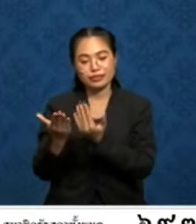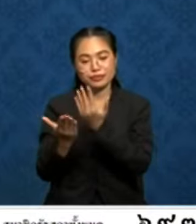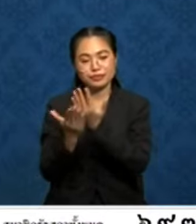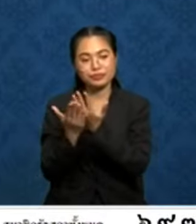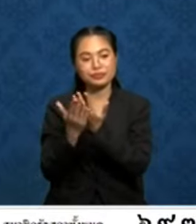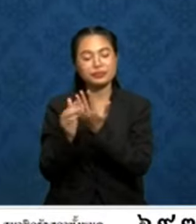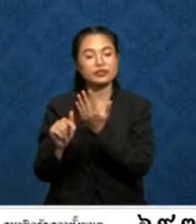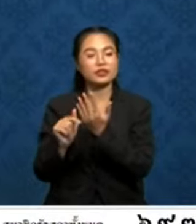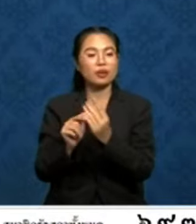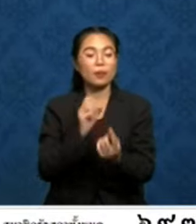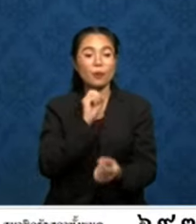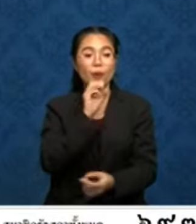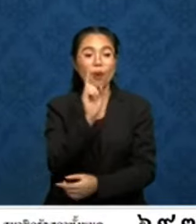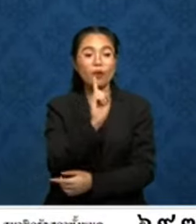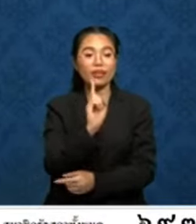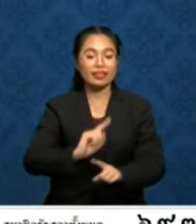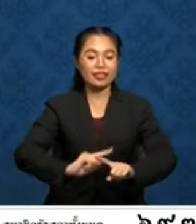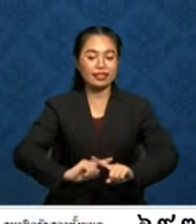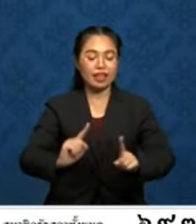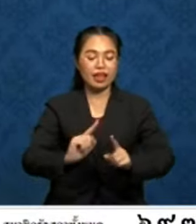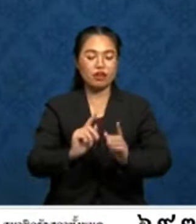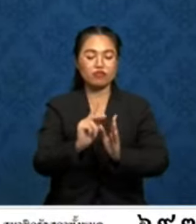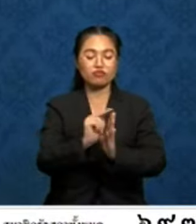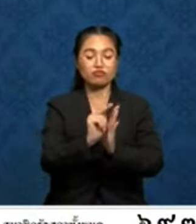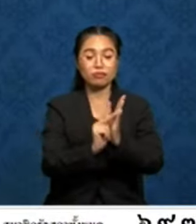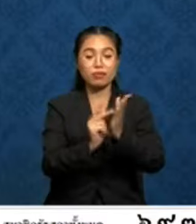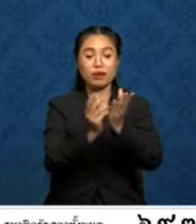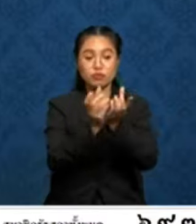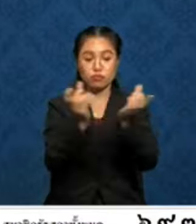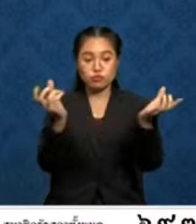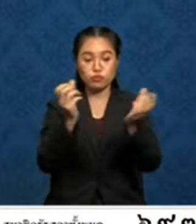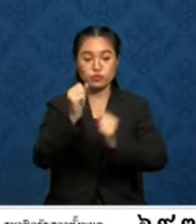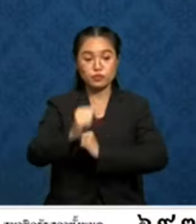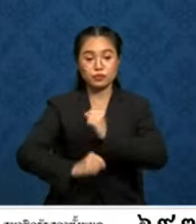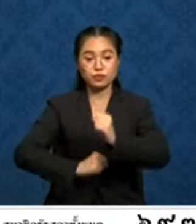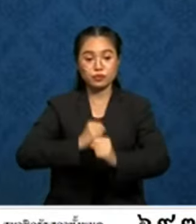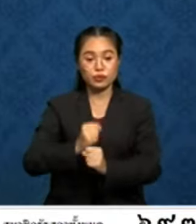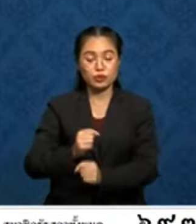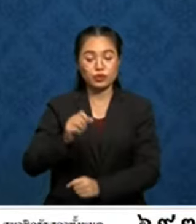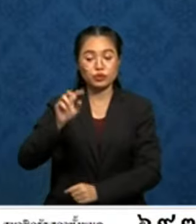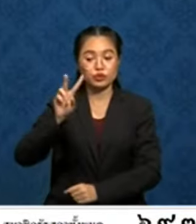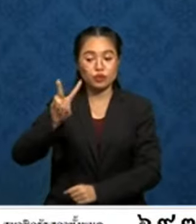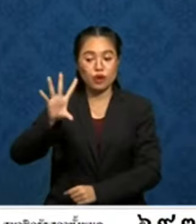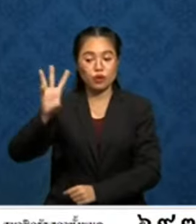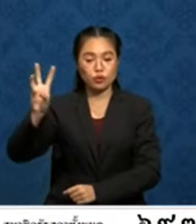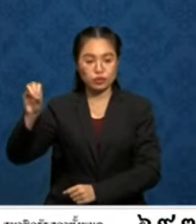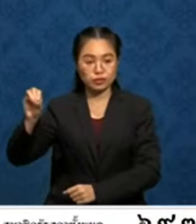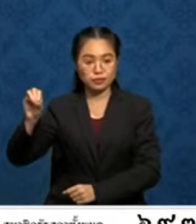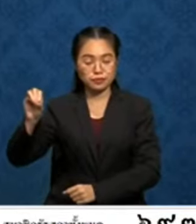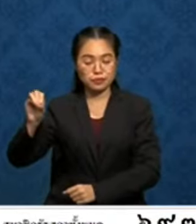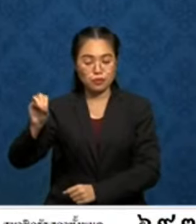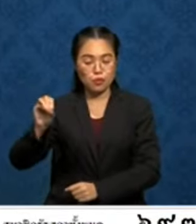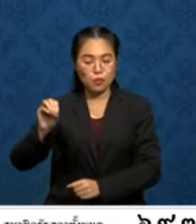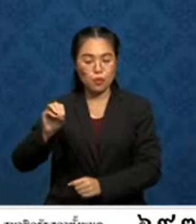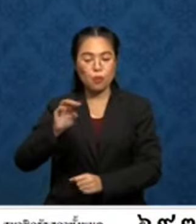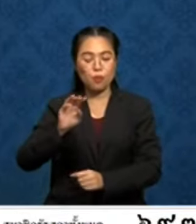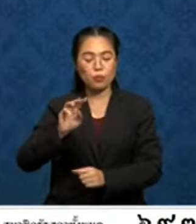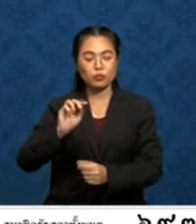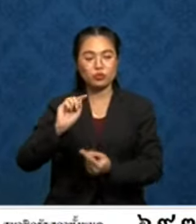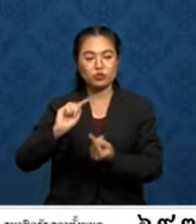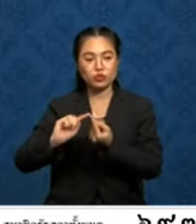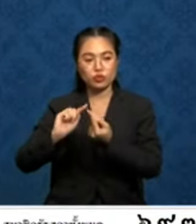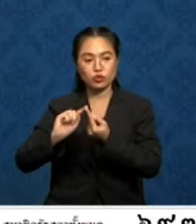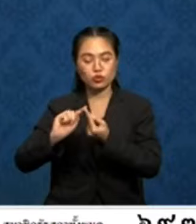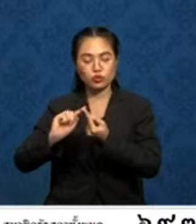แต่ในรัฐธรรมนูญปี 2560หมวดที่ 14มาตราที่249วรรค